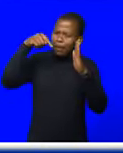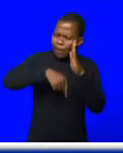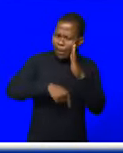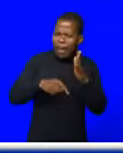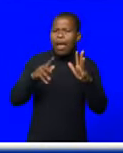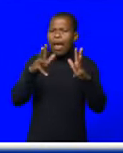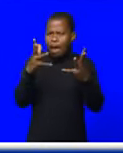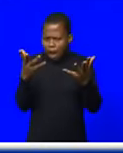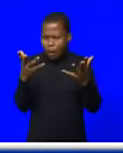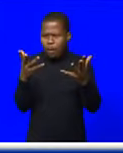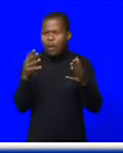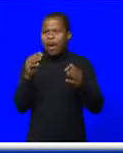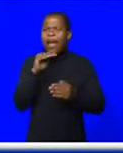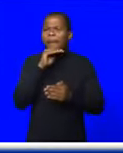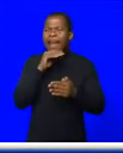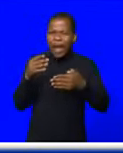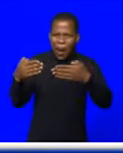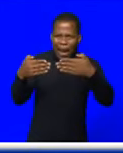kwehlululonza